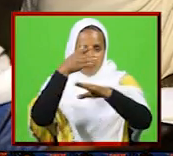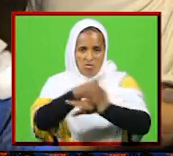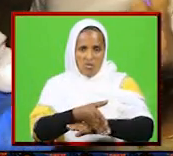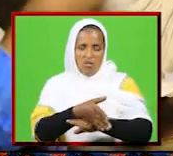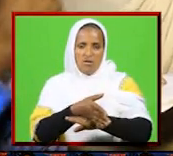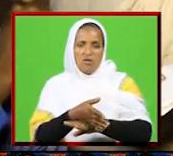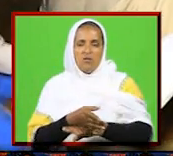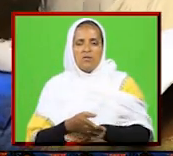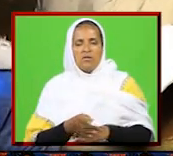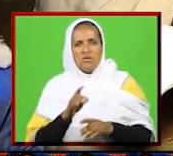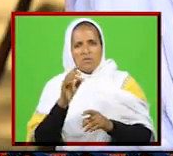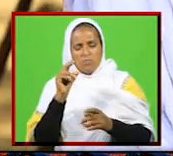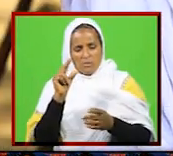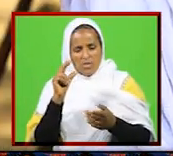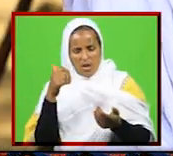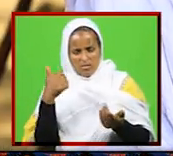ከዚህ በኋላ